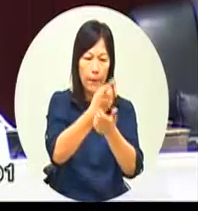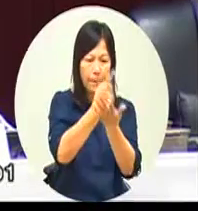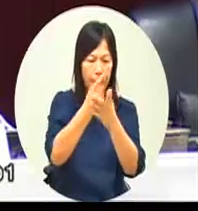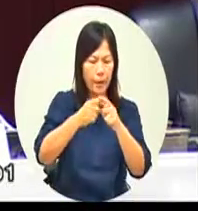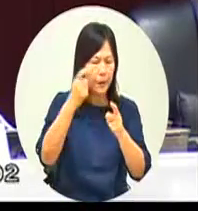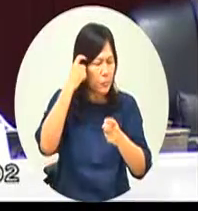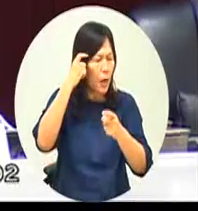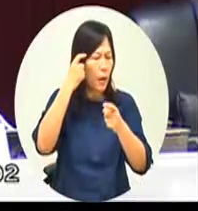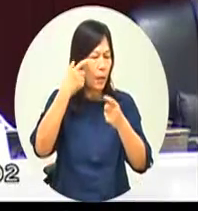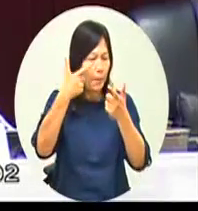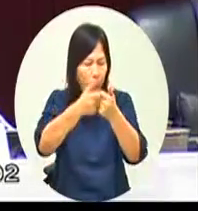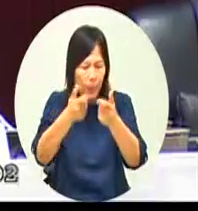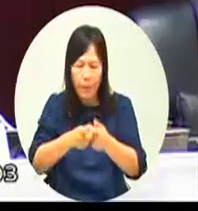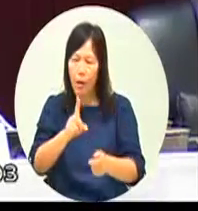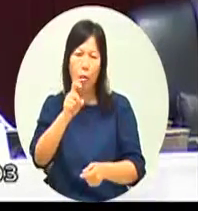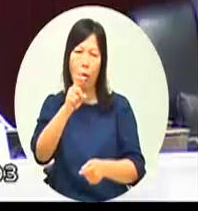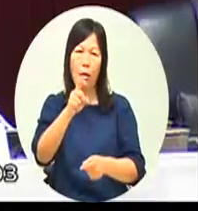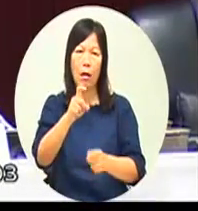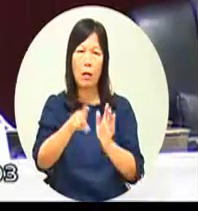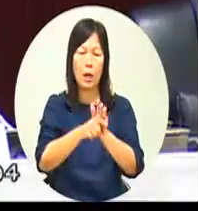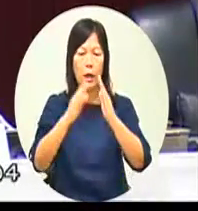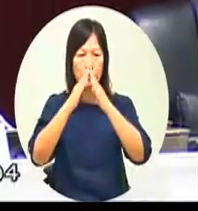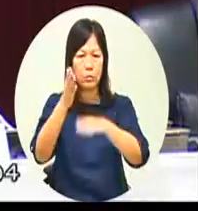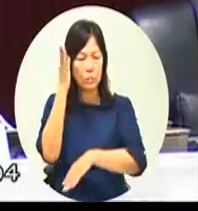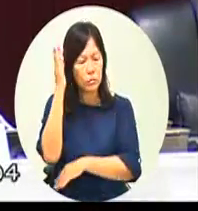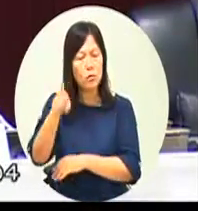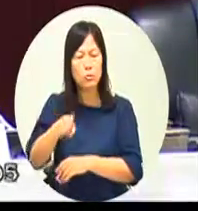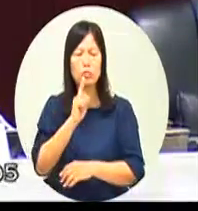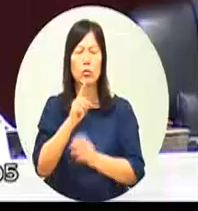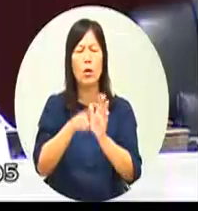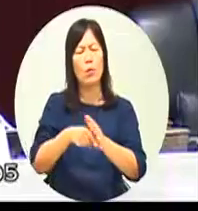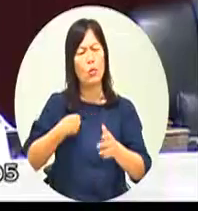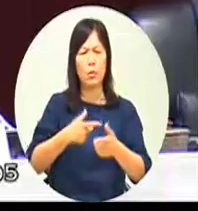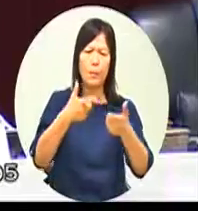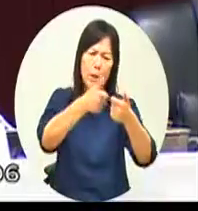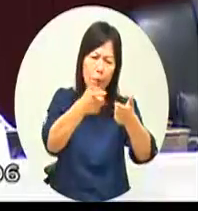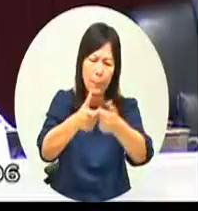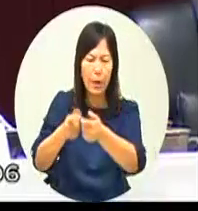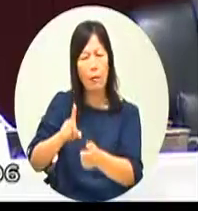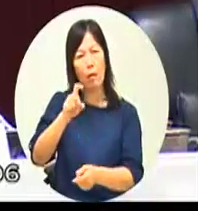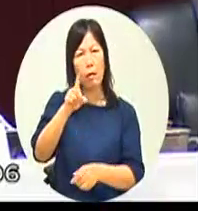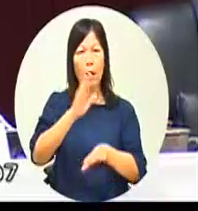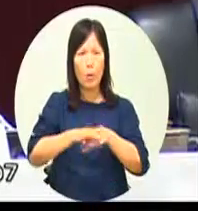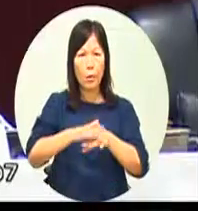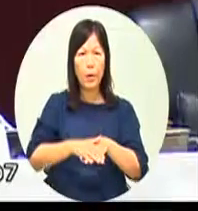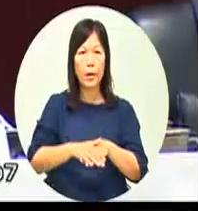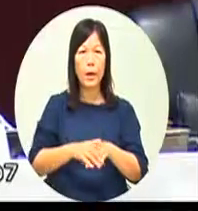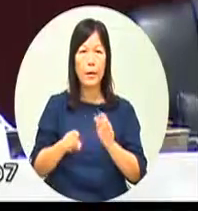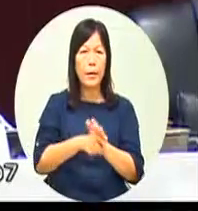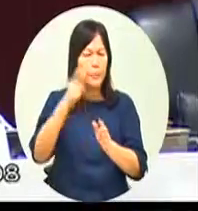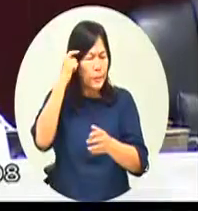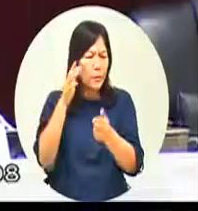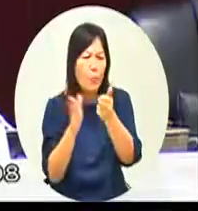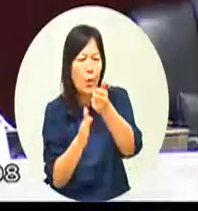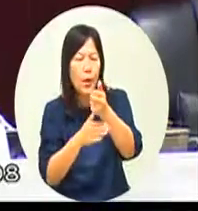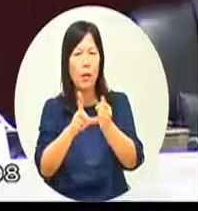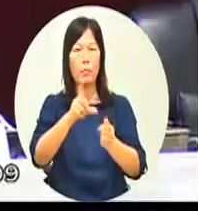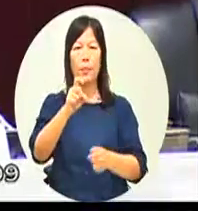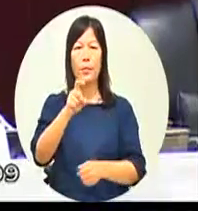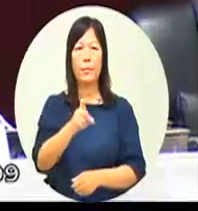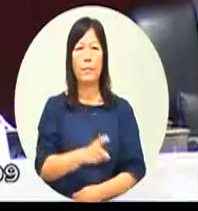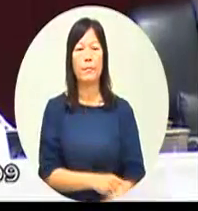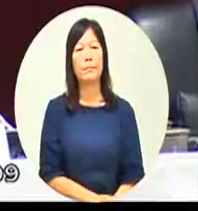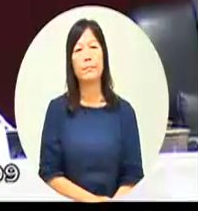的满意，这个政府常常这么说，我的政策没有办法让所有人民满意，也没有办法讨好每一个